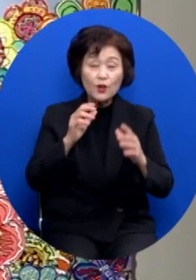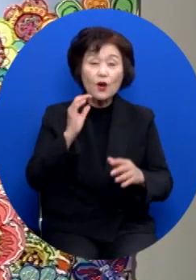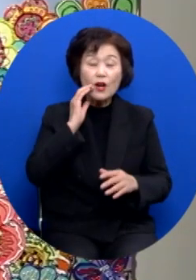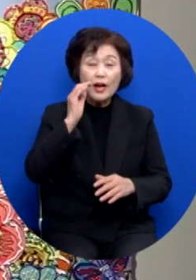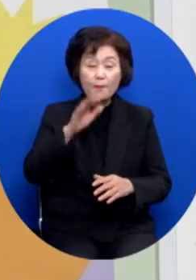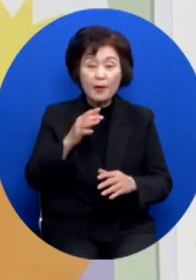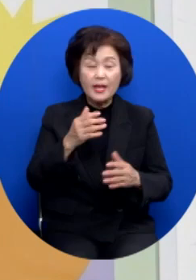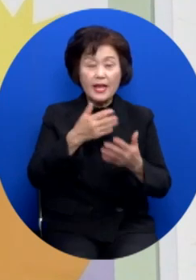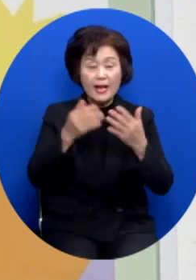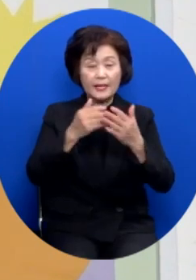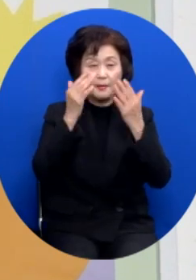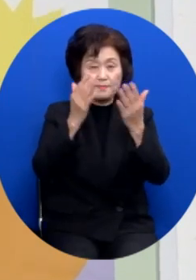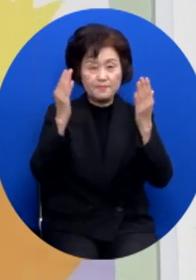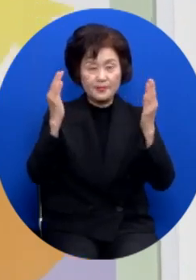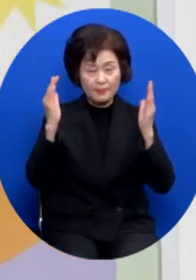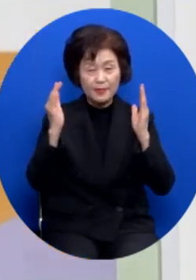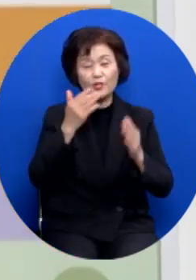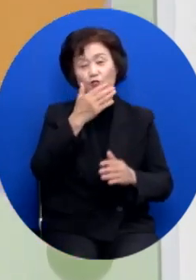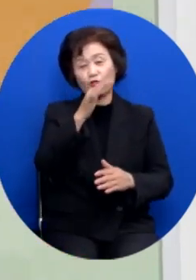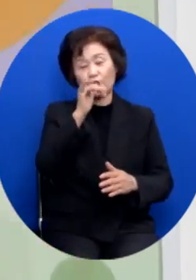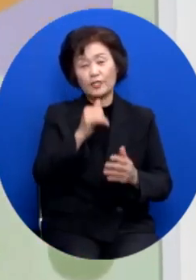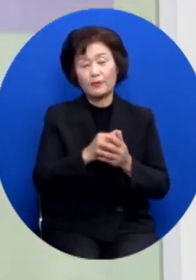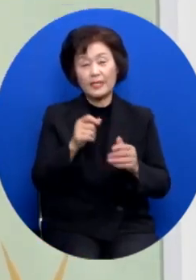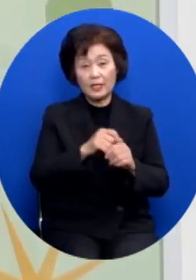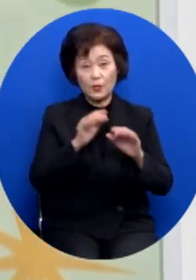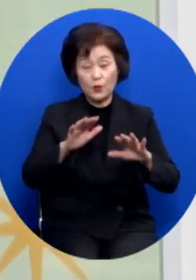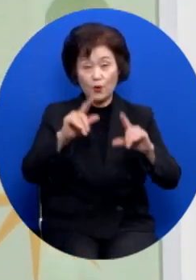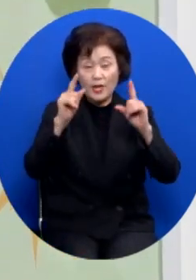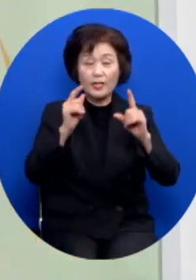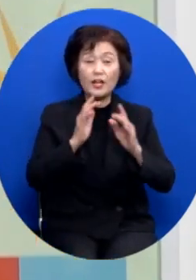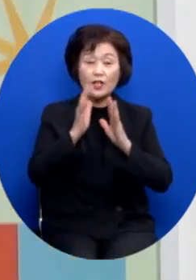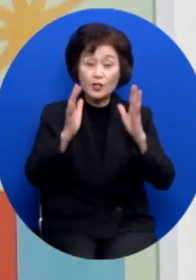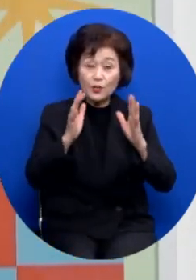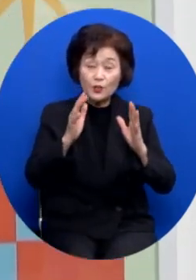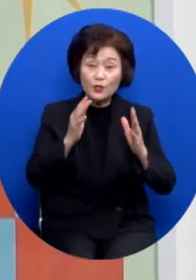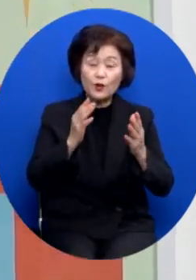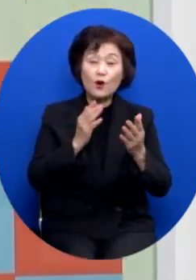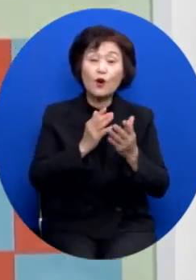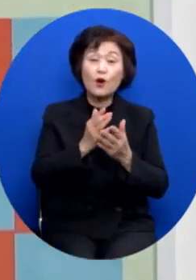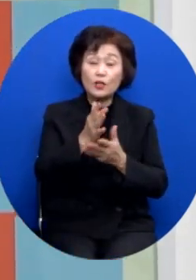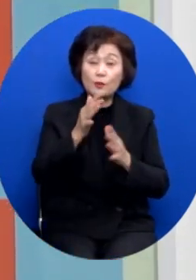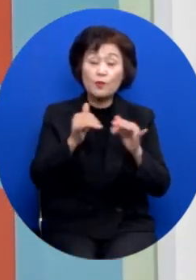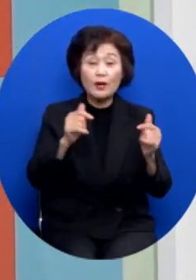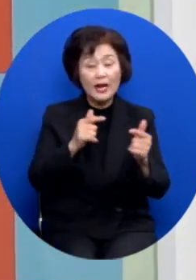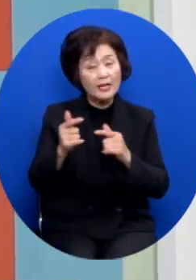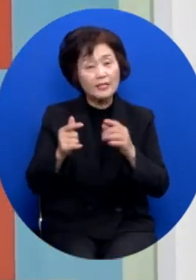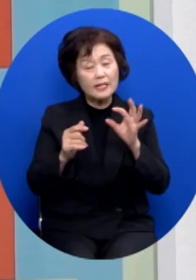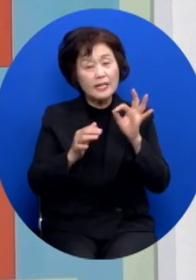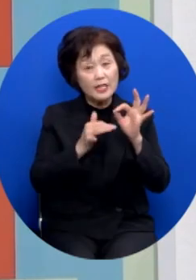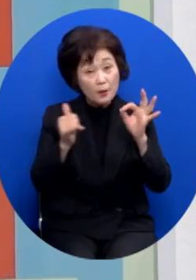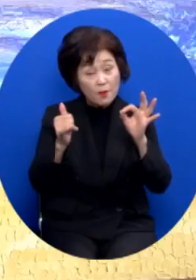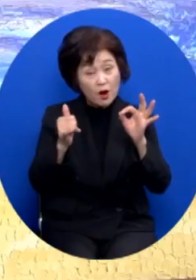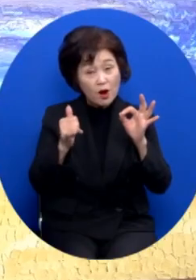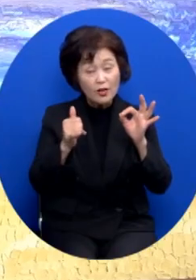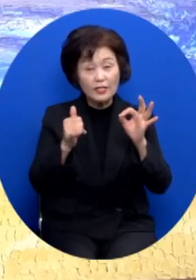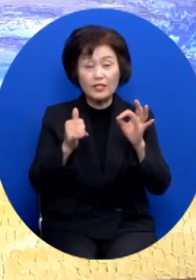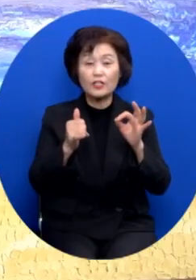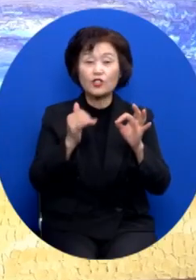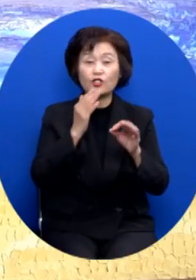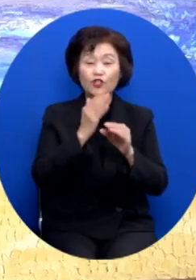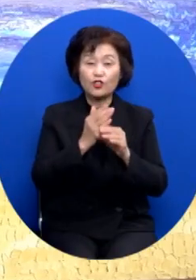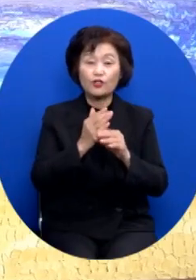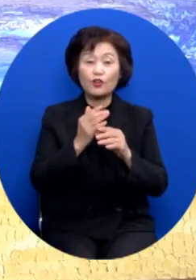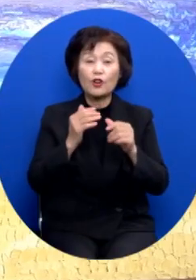디지털화된 작품을 전시합니다 특히 올해는 서초 청년작가 쉰 다섯명 중 10명이 백성 예대 재학생과